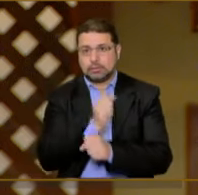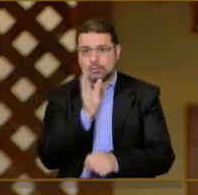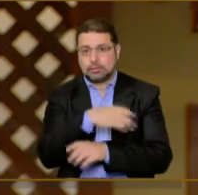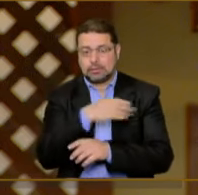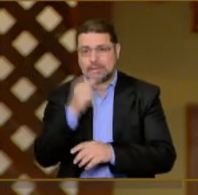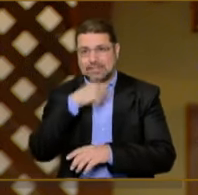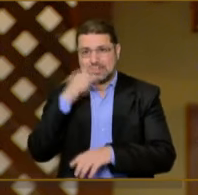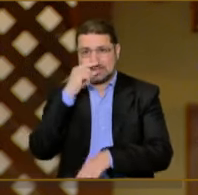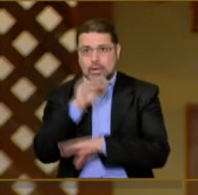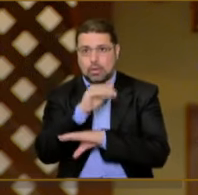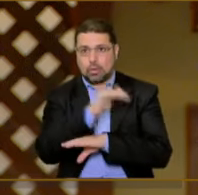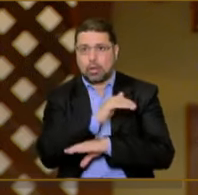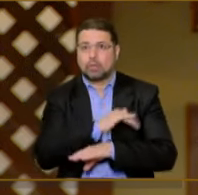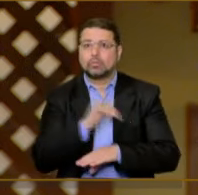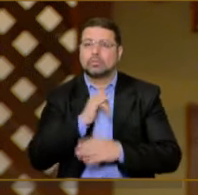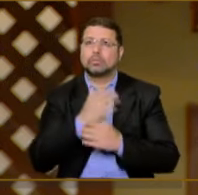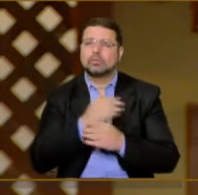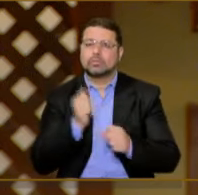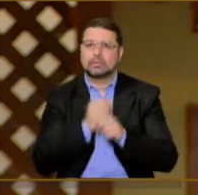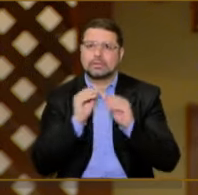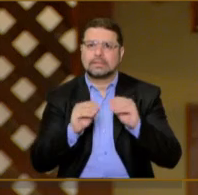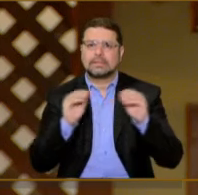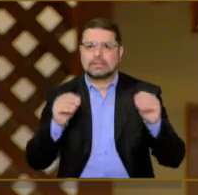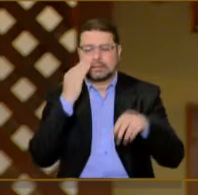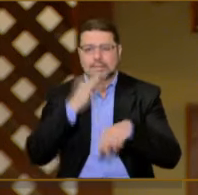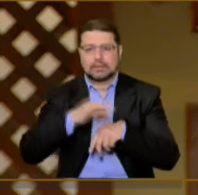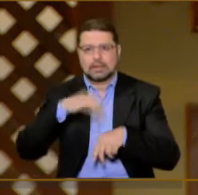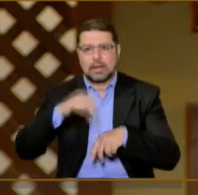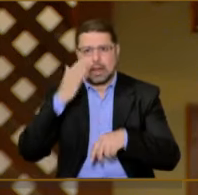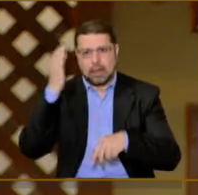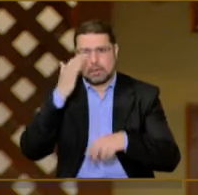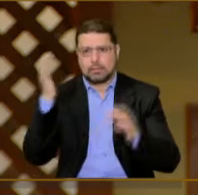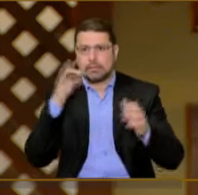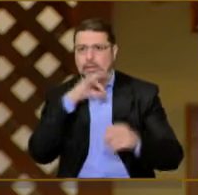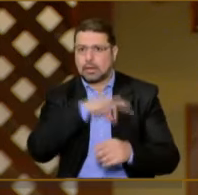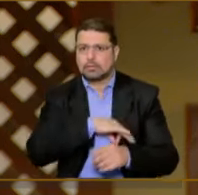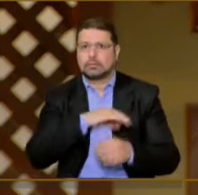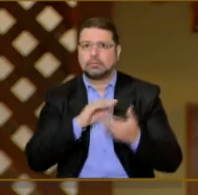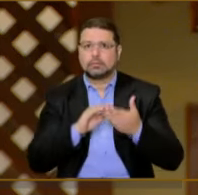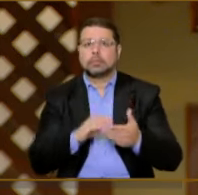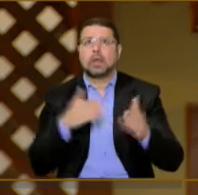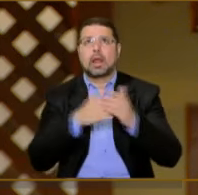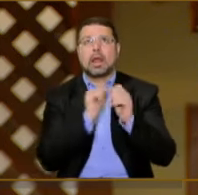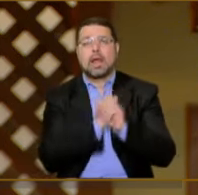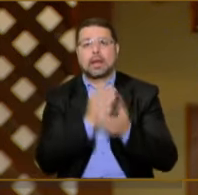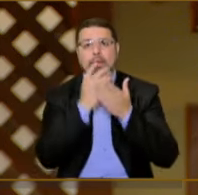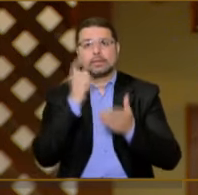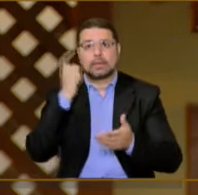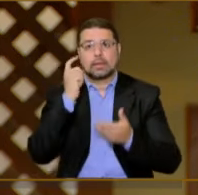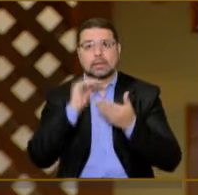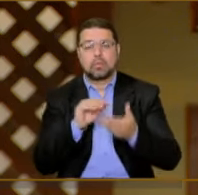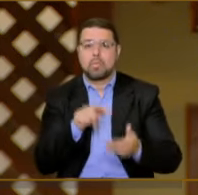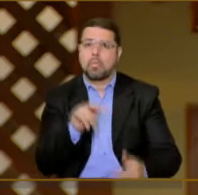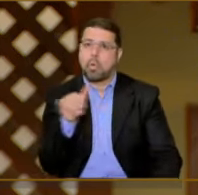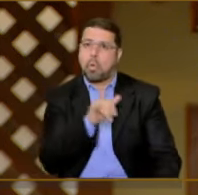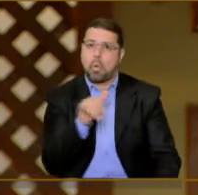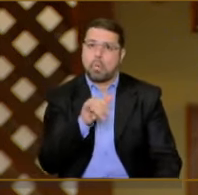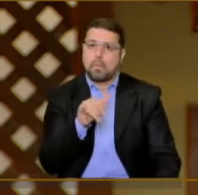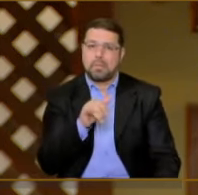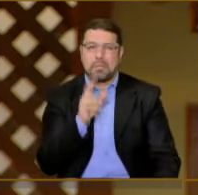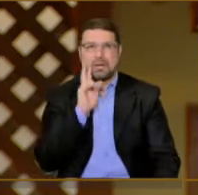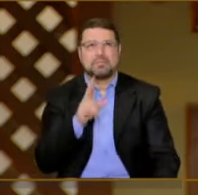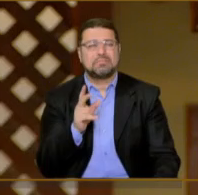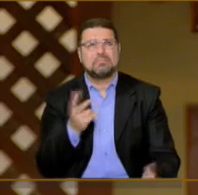الخطاب الديني وتغذيه الناس بالعلم النافع وتذكير الناس بالاخره ده امر امر